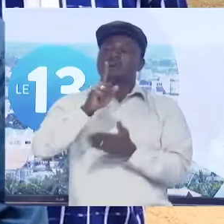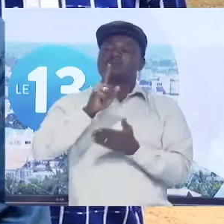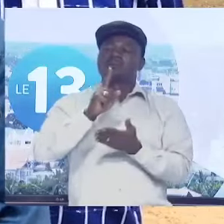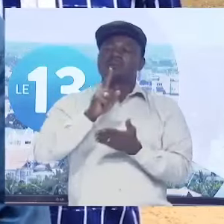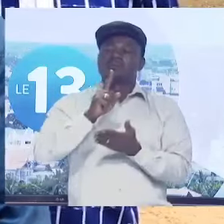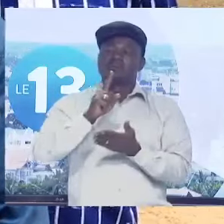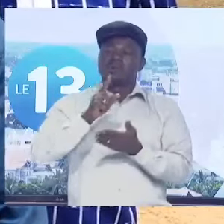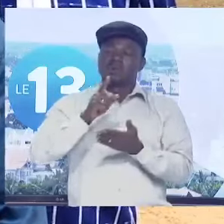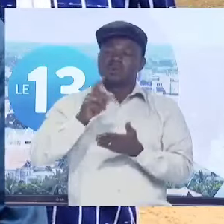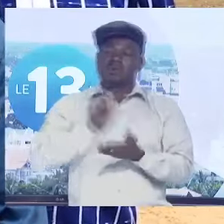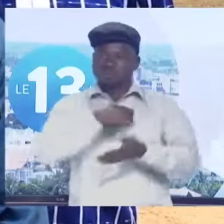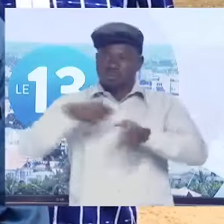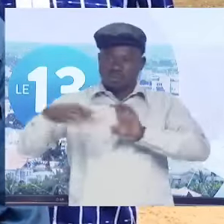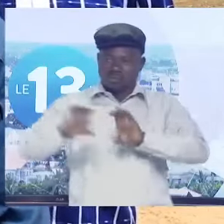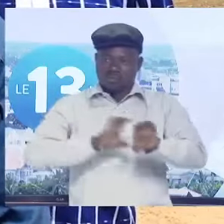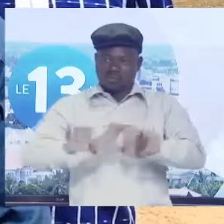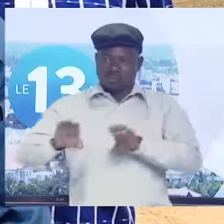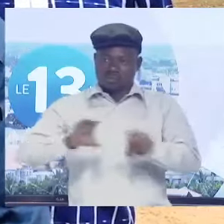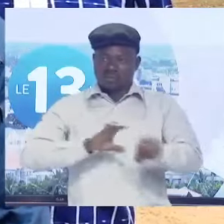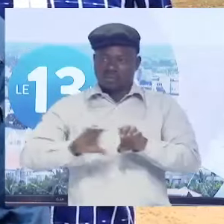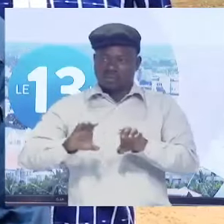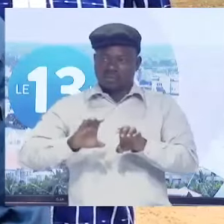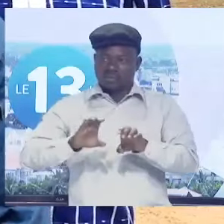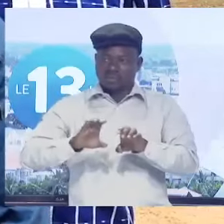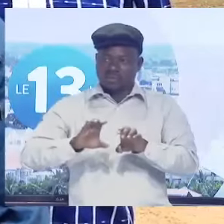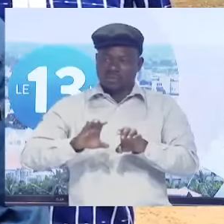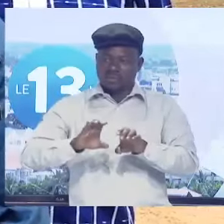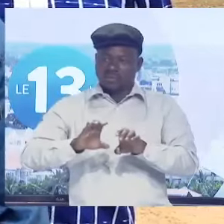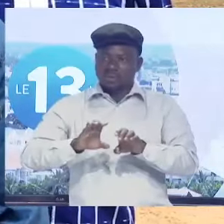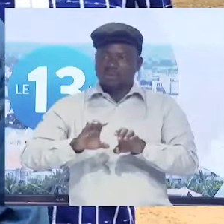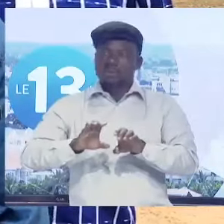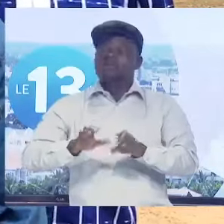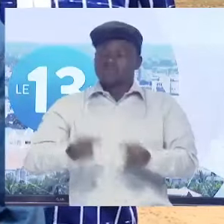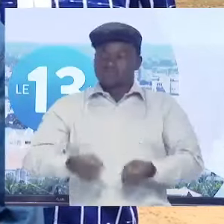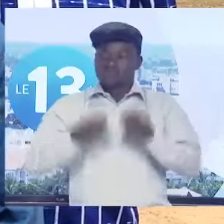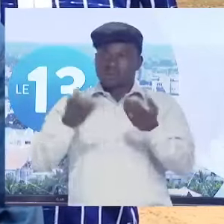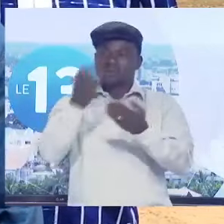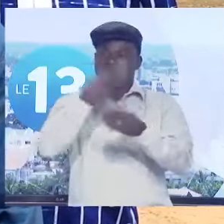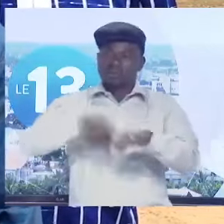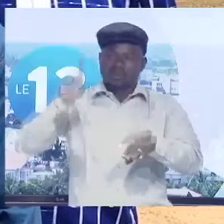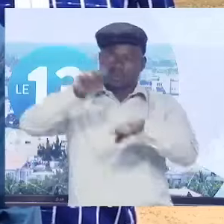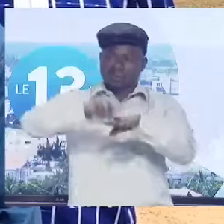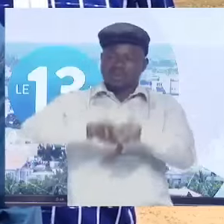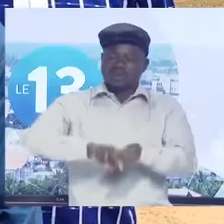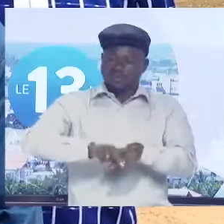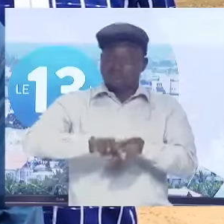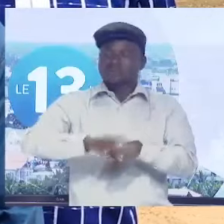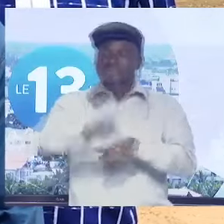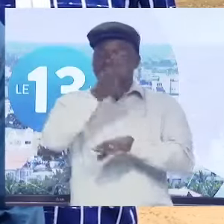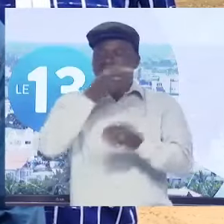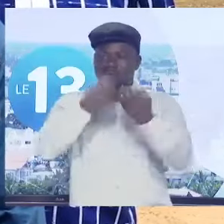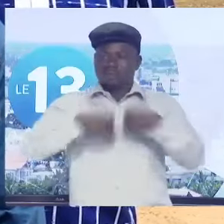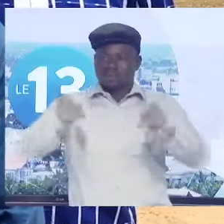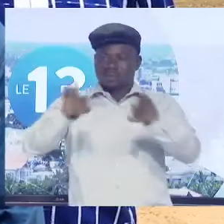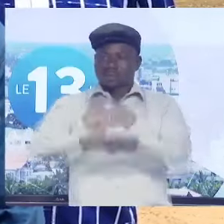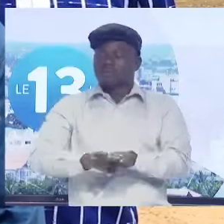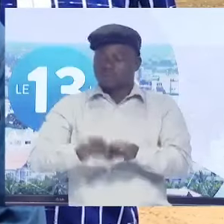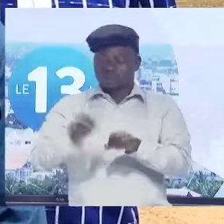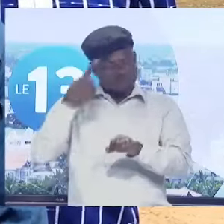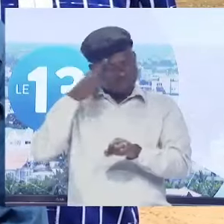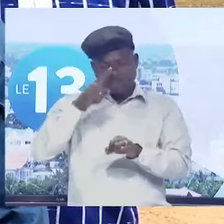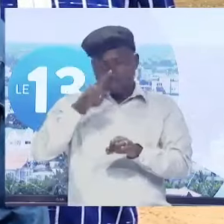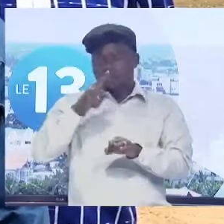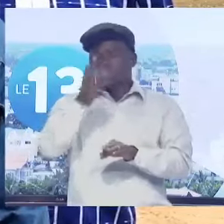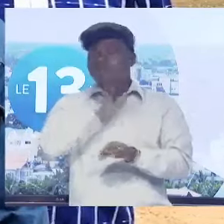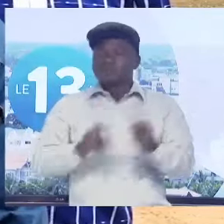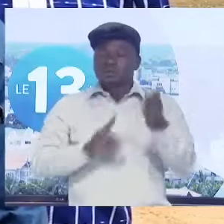on fait une place d'honneur. On accorde de l'importance à toutes les questions de développement et